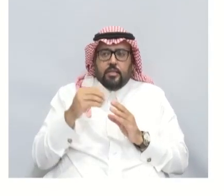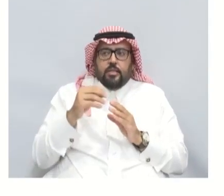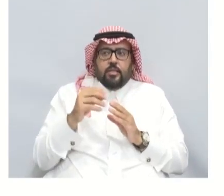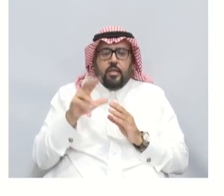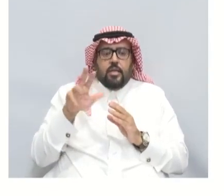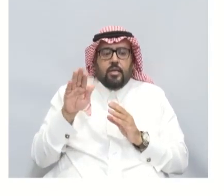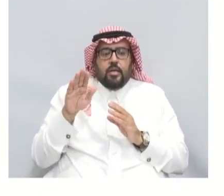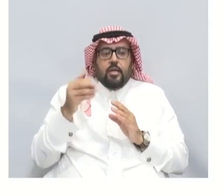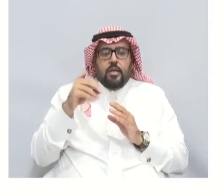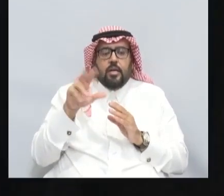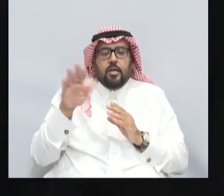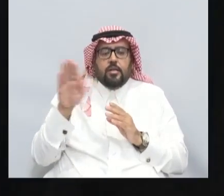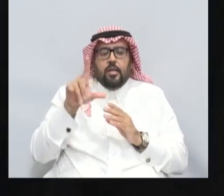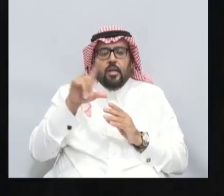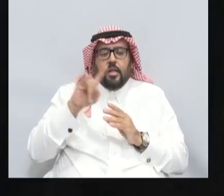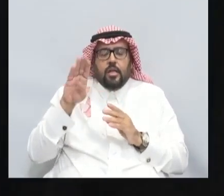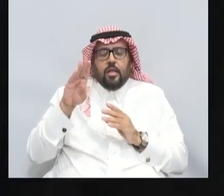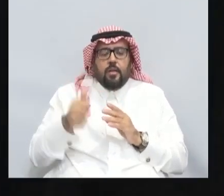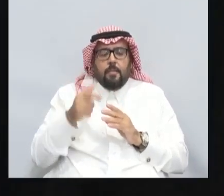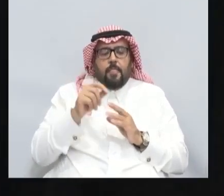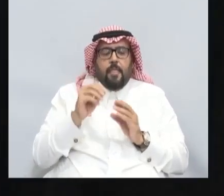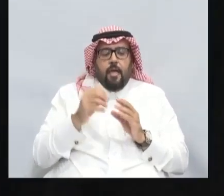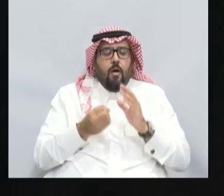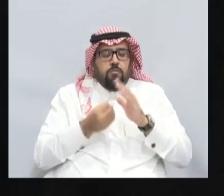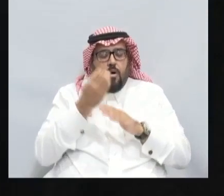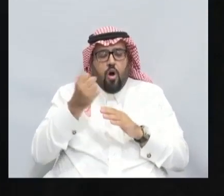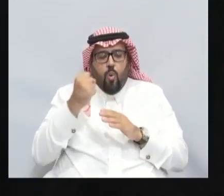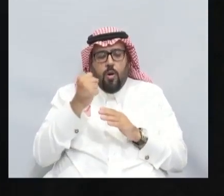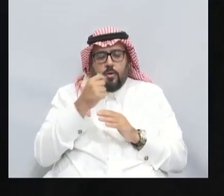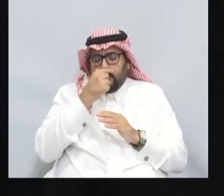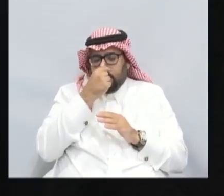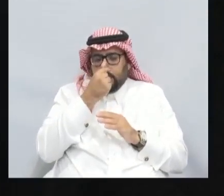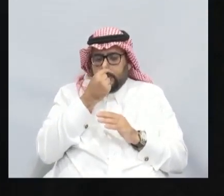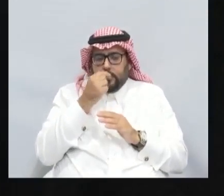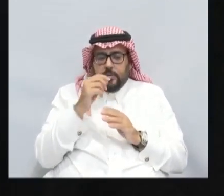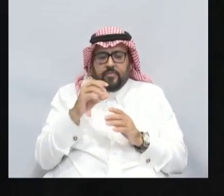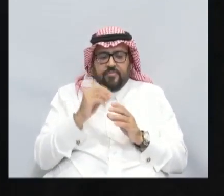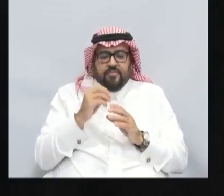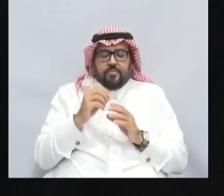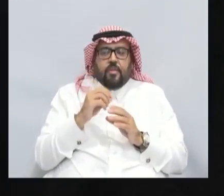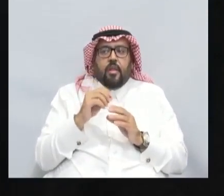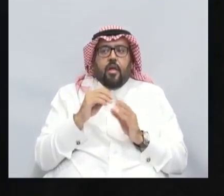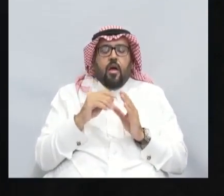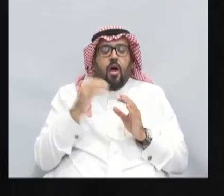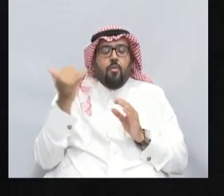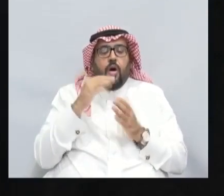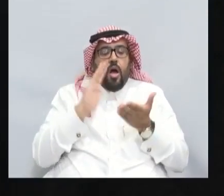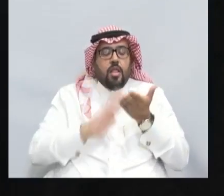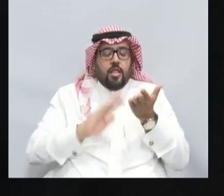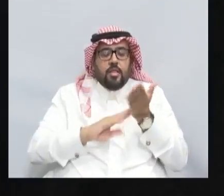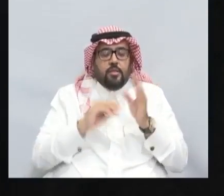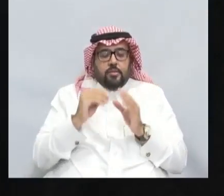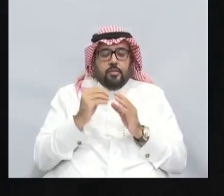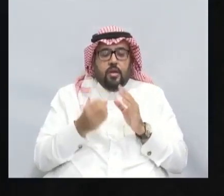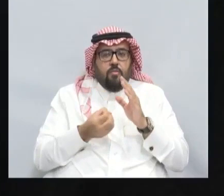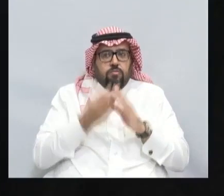من السيليكا، لذلك يحبس ماذا؟ الغازات، ويكون ثورانه ماذا؟ هائل. ويعتبر هذا البركان أيضا من أخطر أنواع، لأن ثورانه